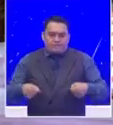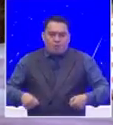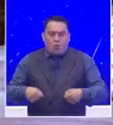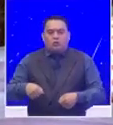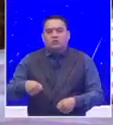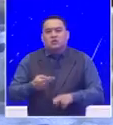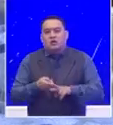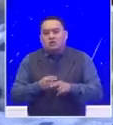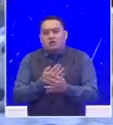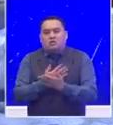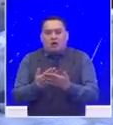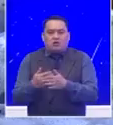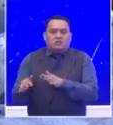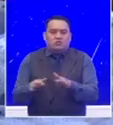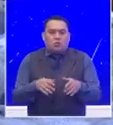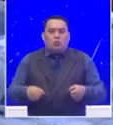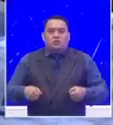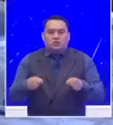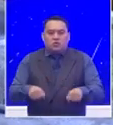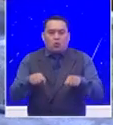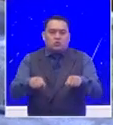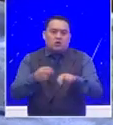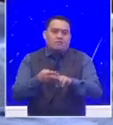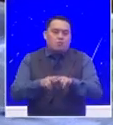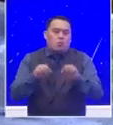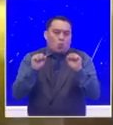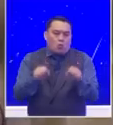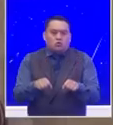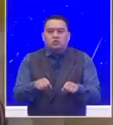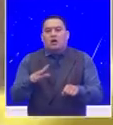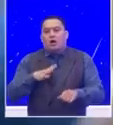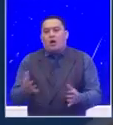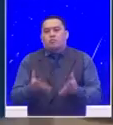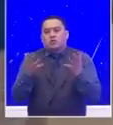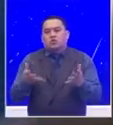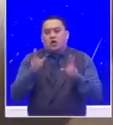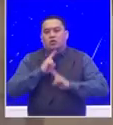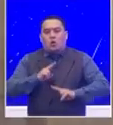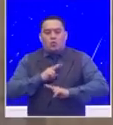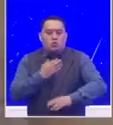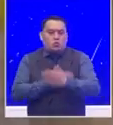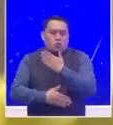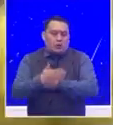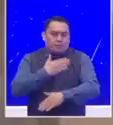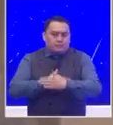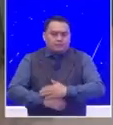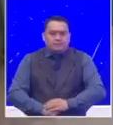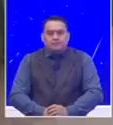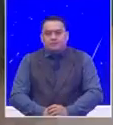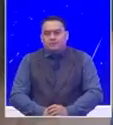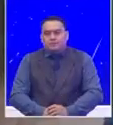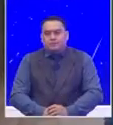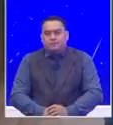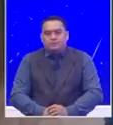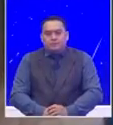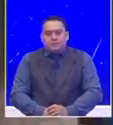инвалидные кресла-коляски, передвижные столики и другие приспособления, которые существенно облегчают жизнь людей с особыми потребностями. Евгения